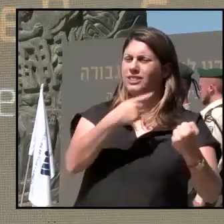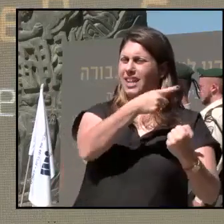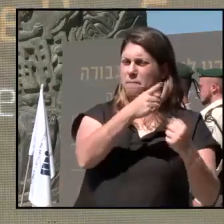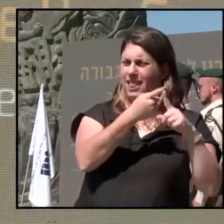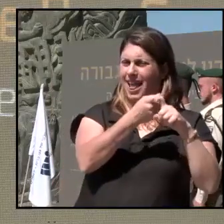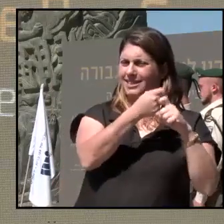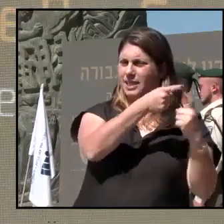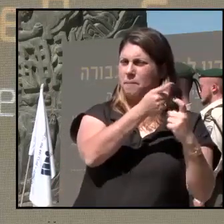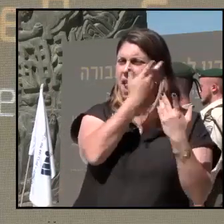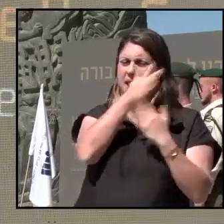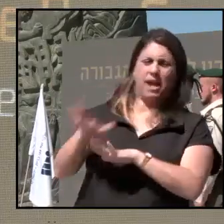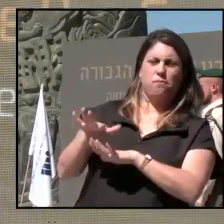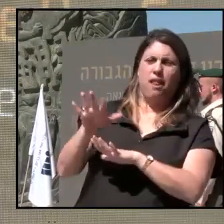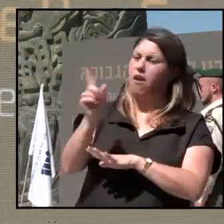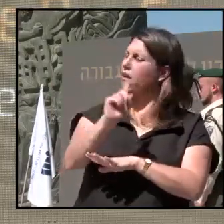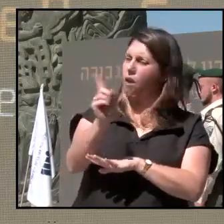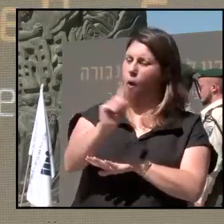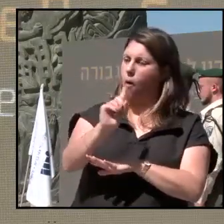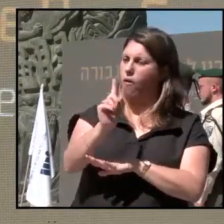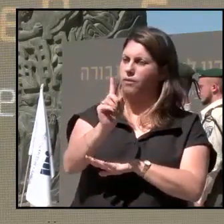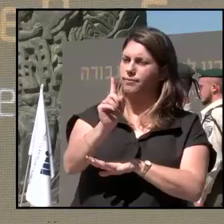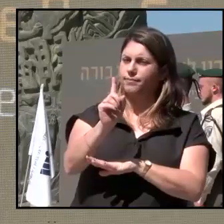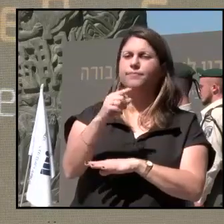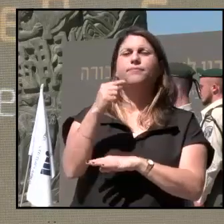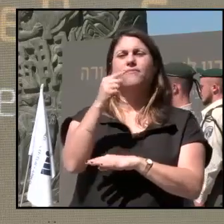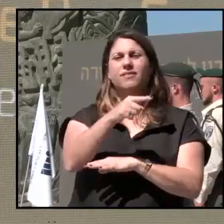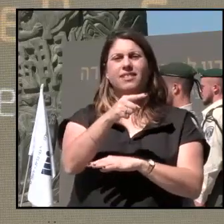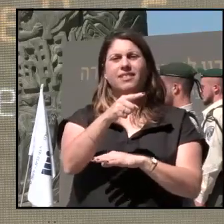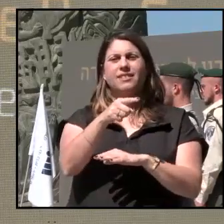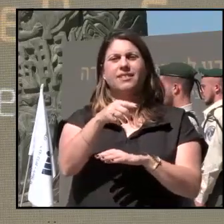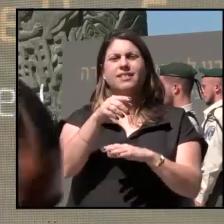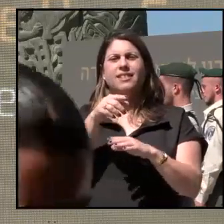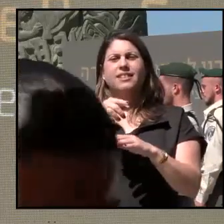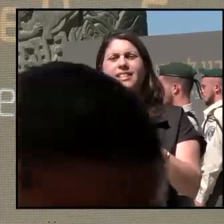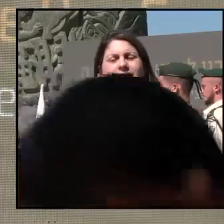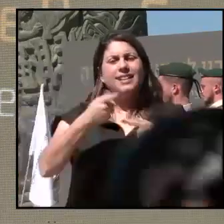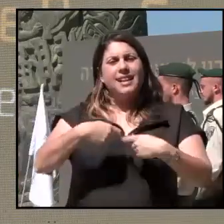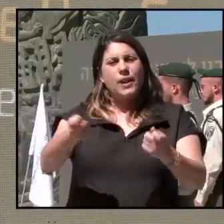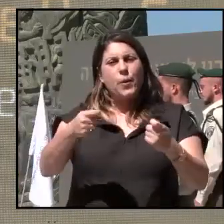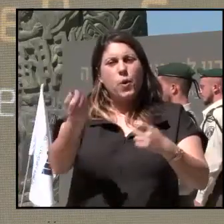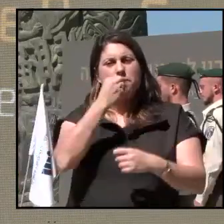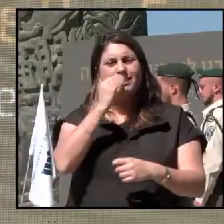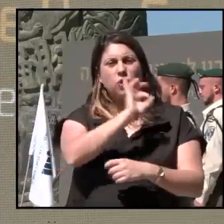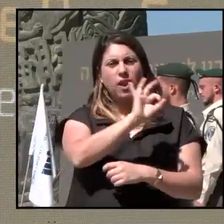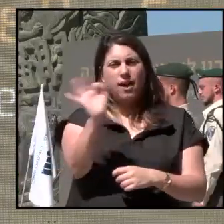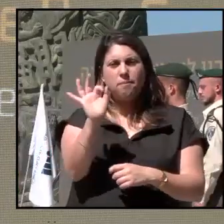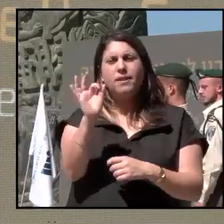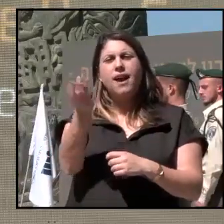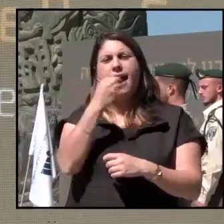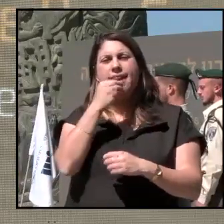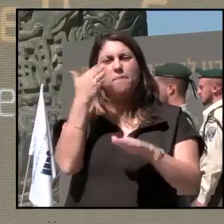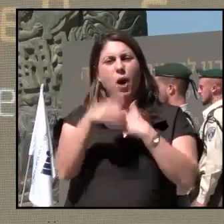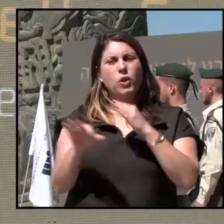הנאצים להשפיל את רוחם, אלו שחילקו את המזון שלהם, את פת הלחם האחרונה